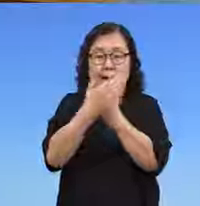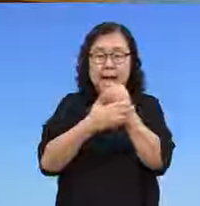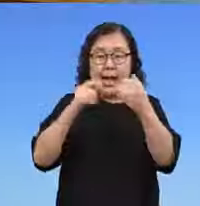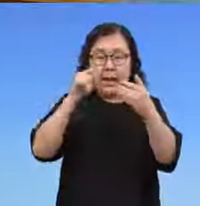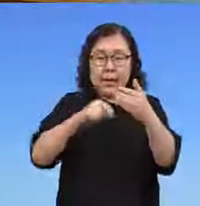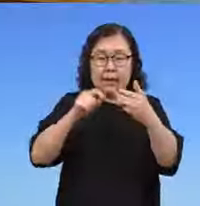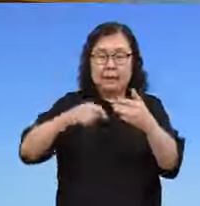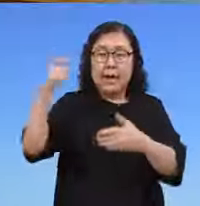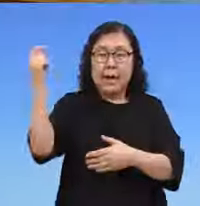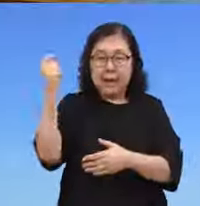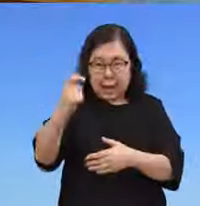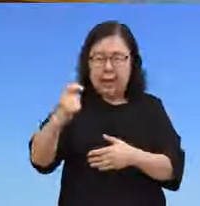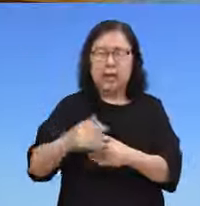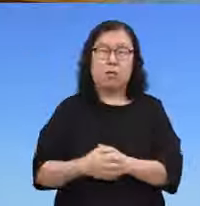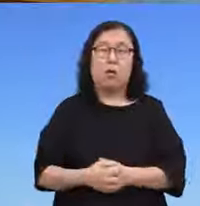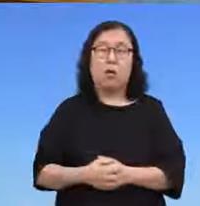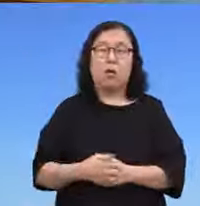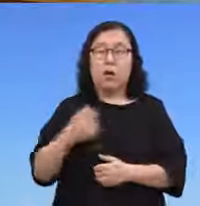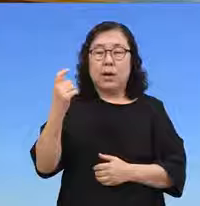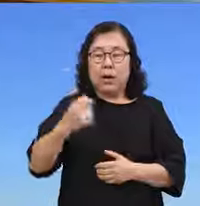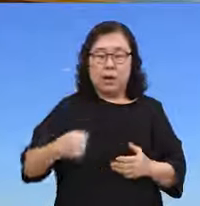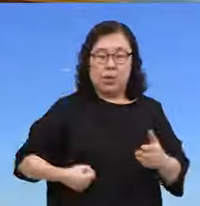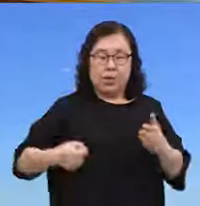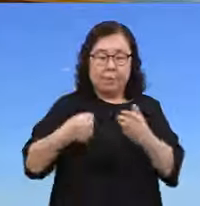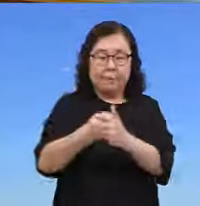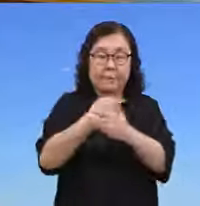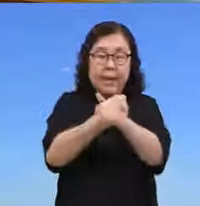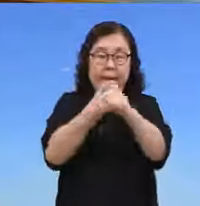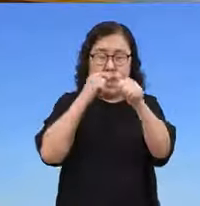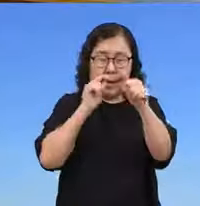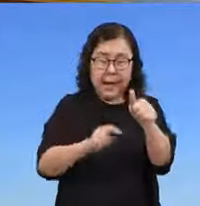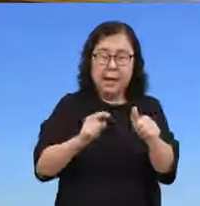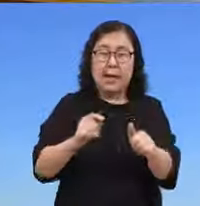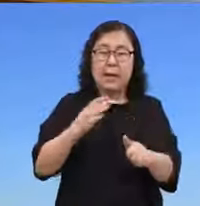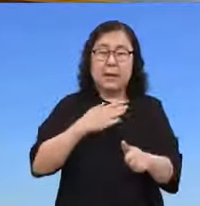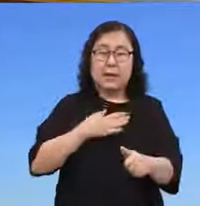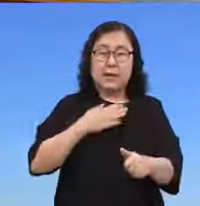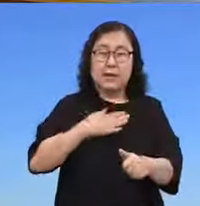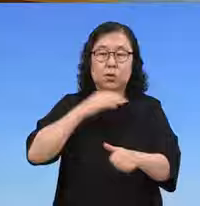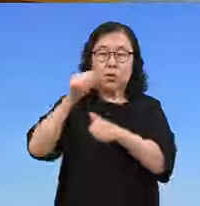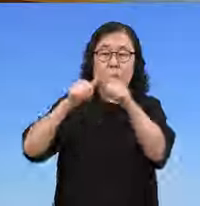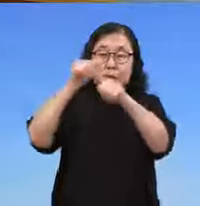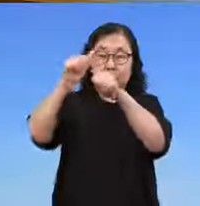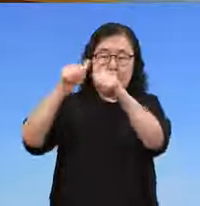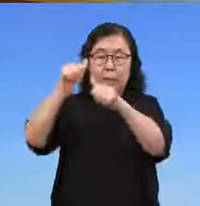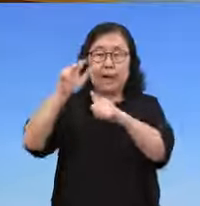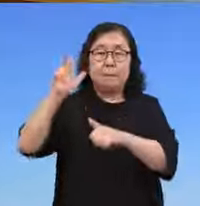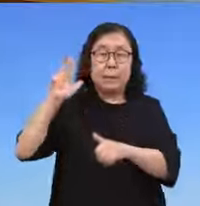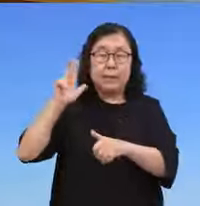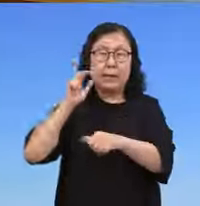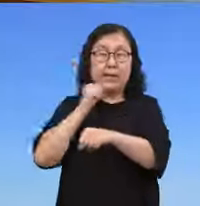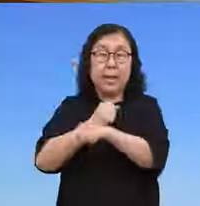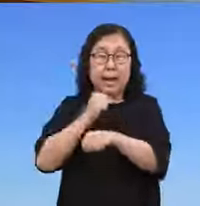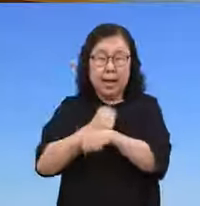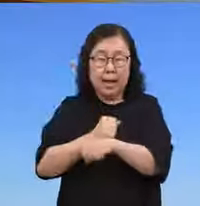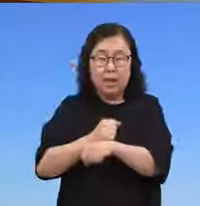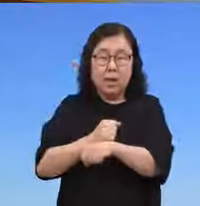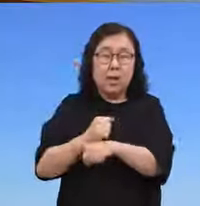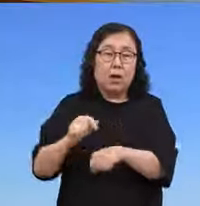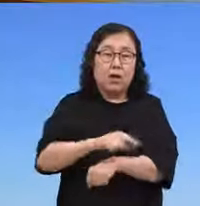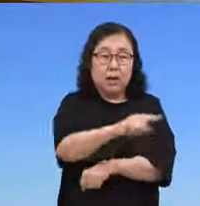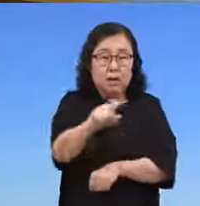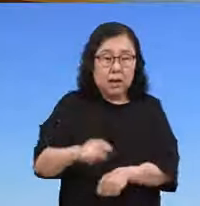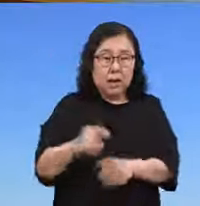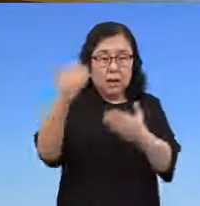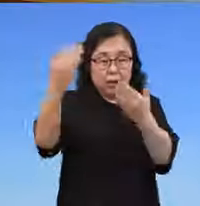강하고, 또 이사야 1장 6절 7절, 강하고 담대하라. 너는 내가 그들의 조상에게 맹세하여 그들에게 주리라 한